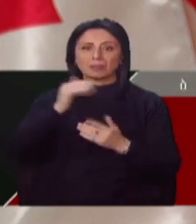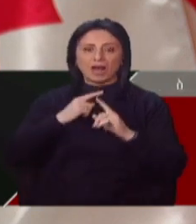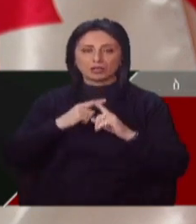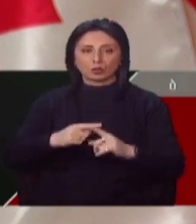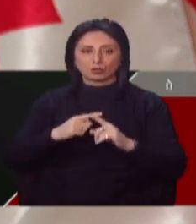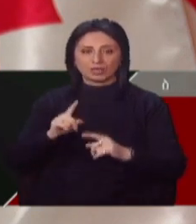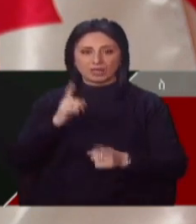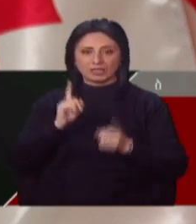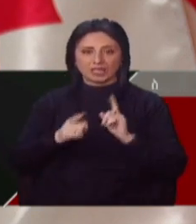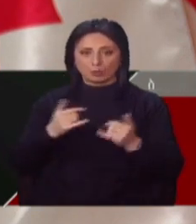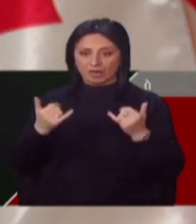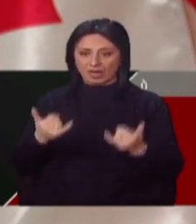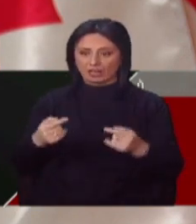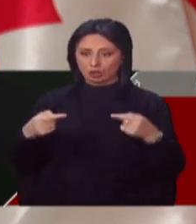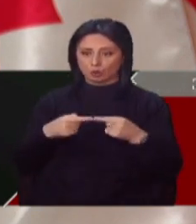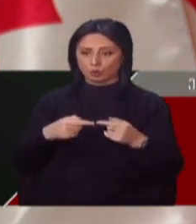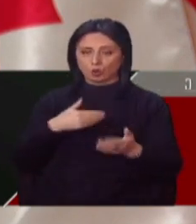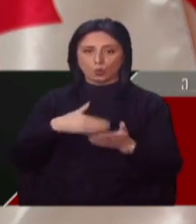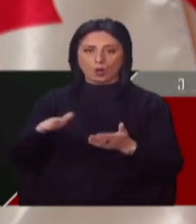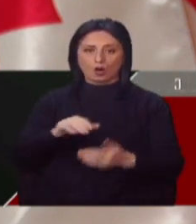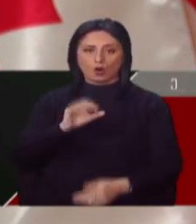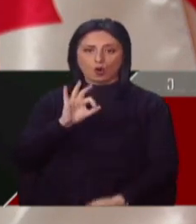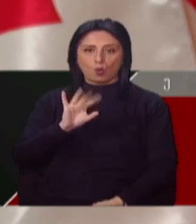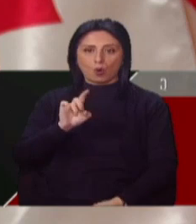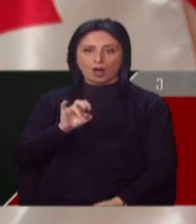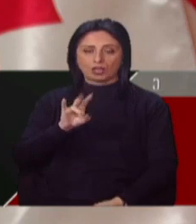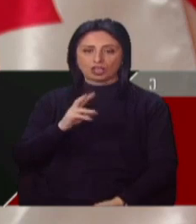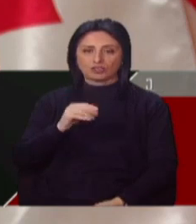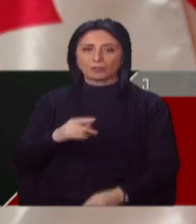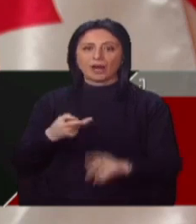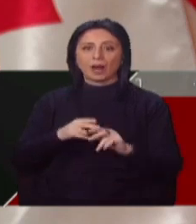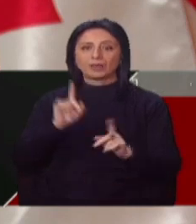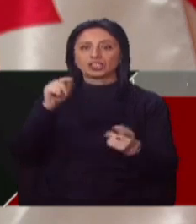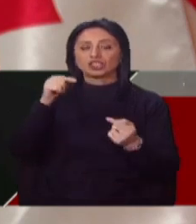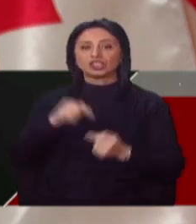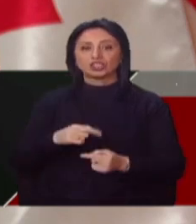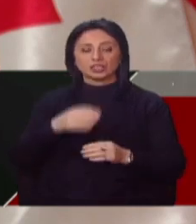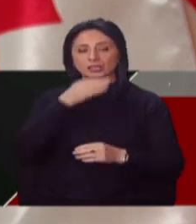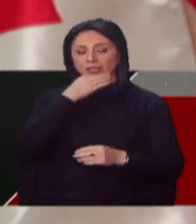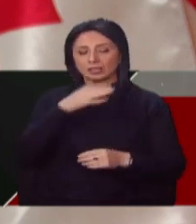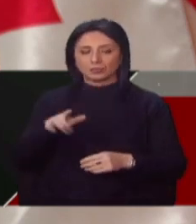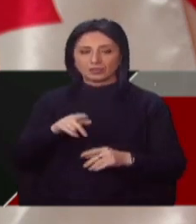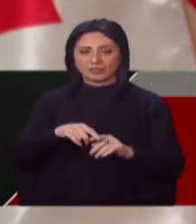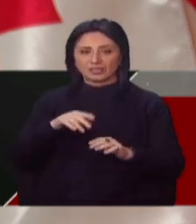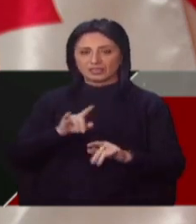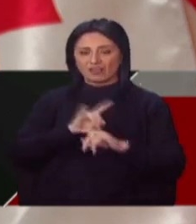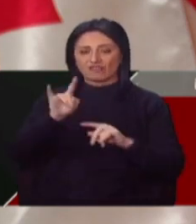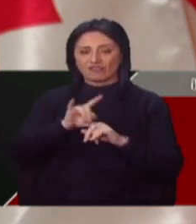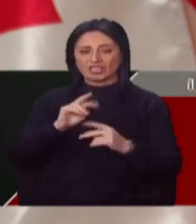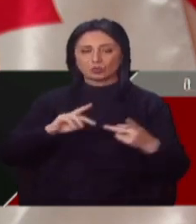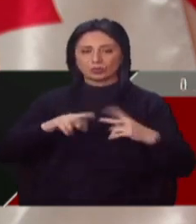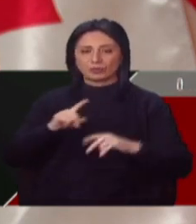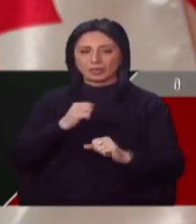konsensusit რეალურად ახლა აი უცოდ უარყო ბატონმა ანდრია ოხანაშვილმა. Ამიტომ შესაბამისად ნებისმიერი ის ფასადური ცვლილება,